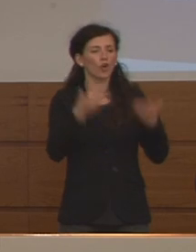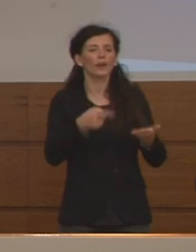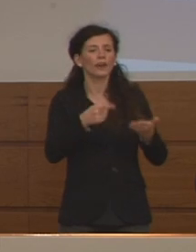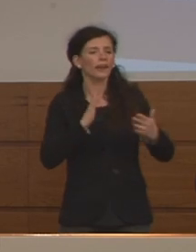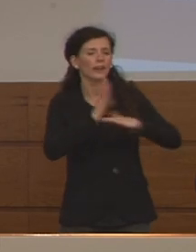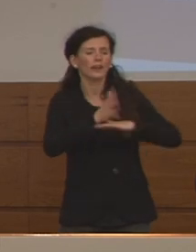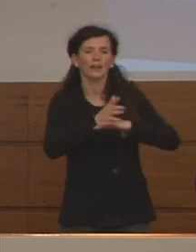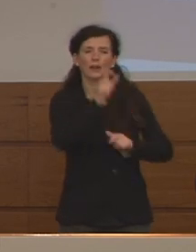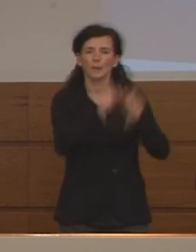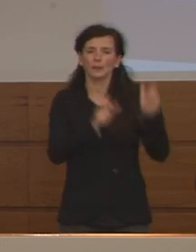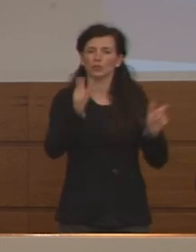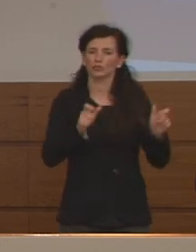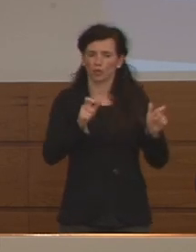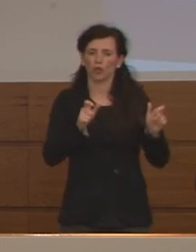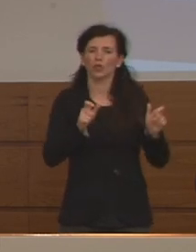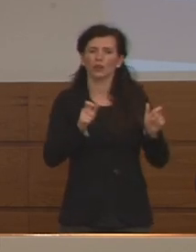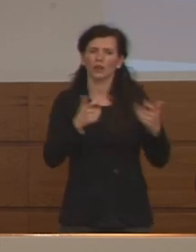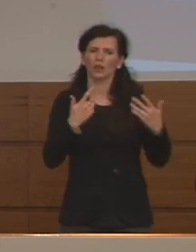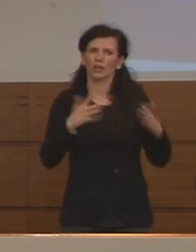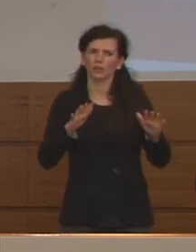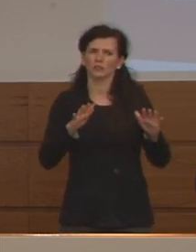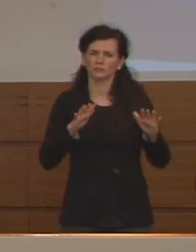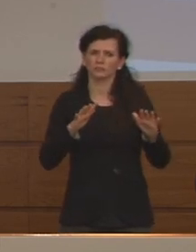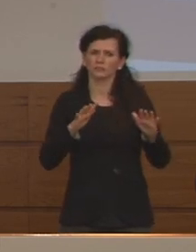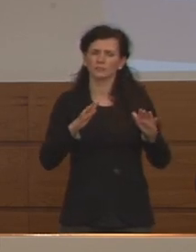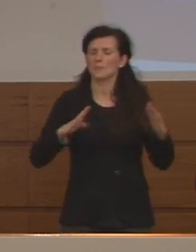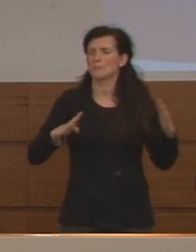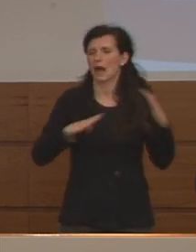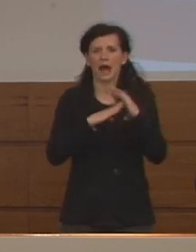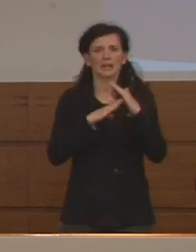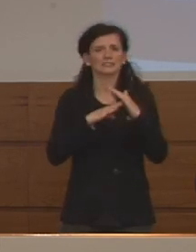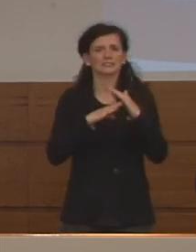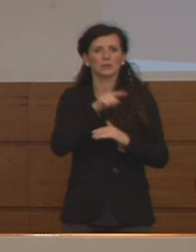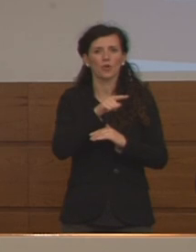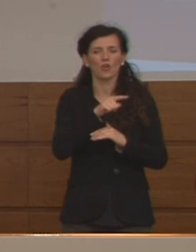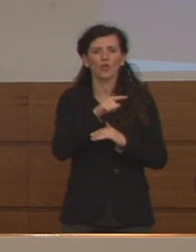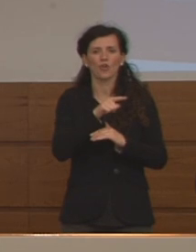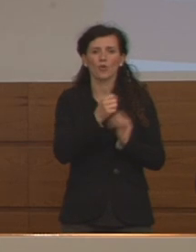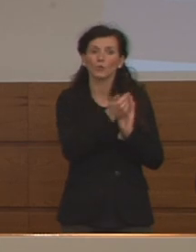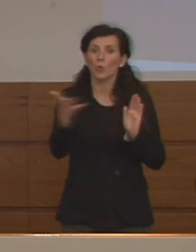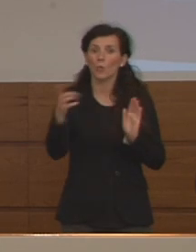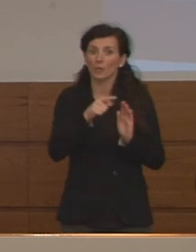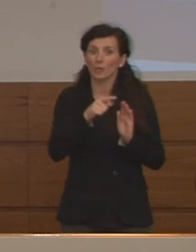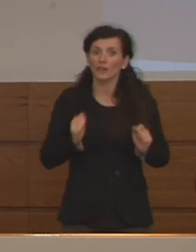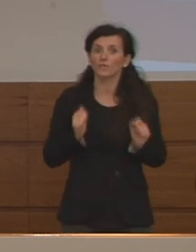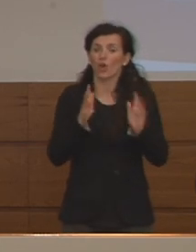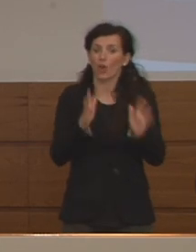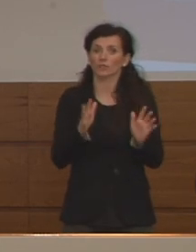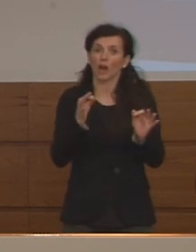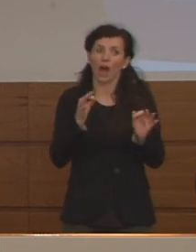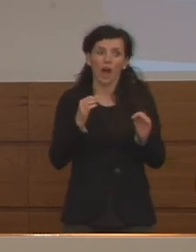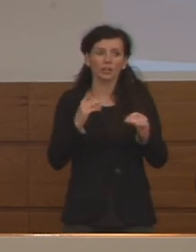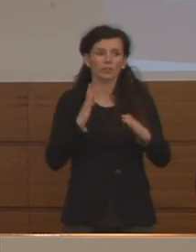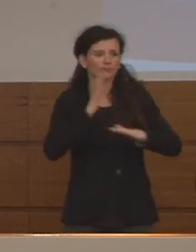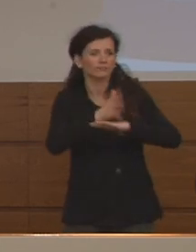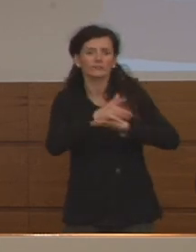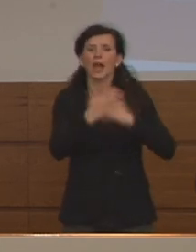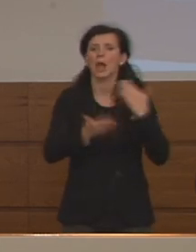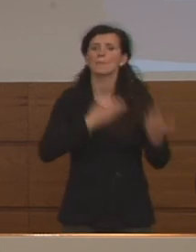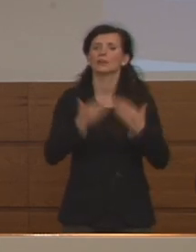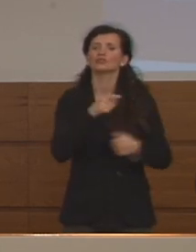straordinario oggi raggiungiamo il massimo valore in termini numerici di volontari impiegati nell'emergenza